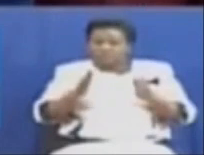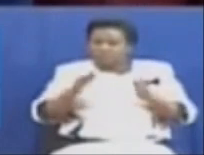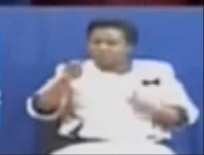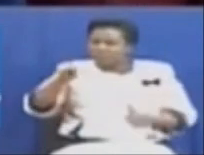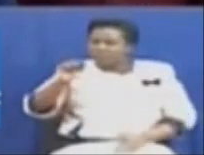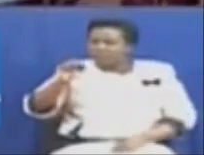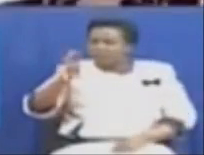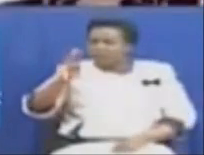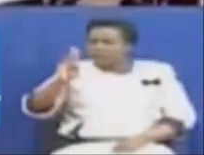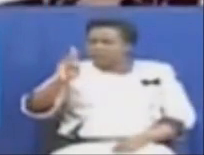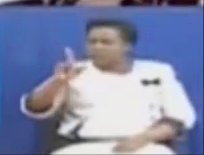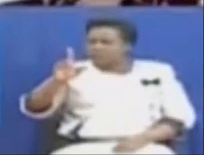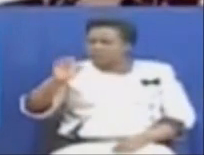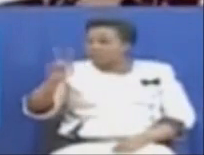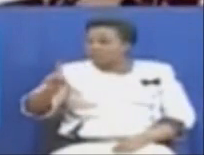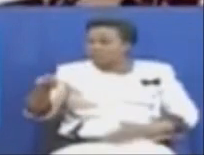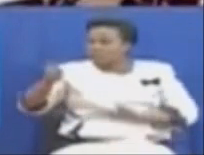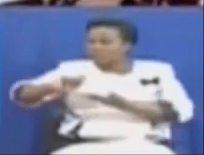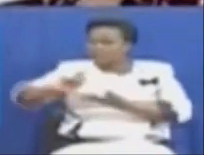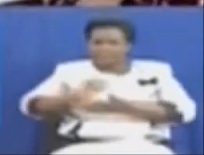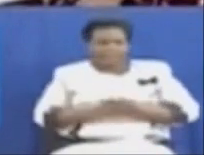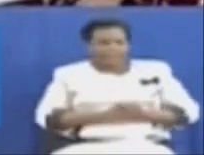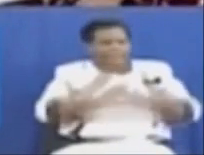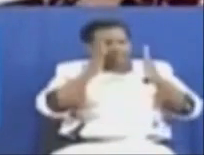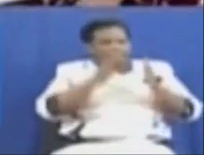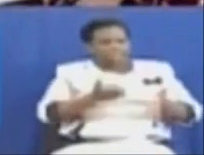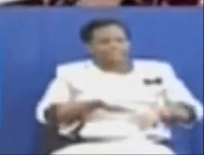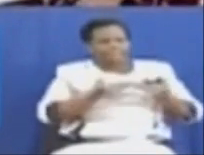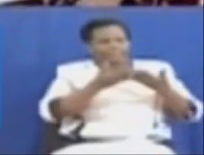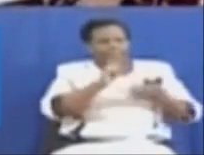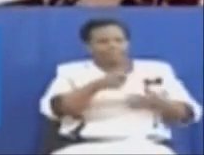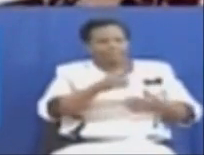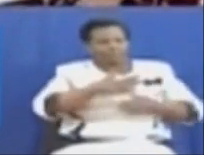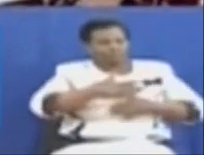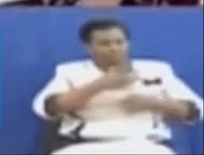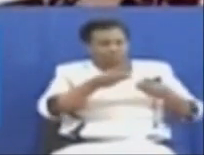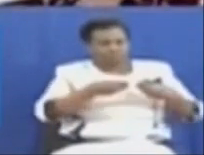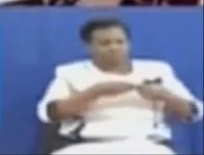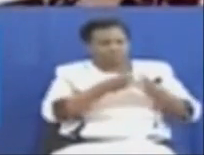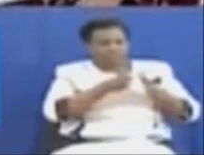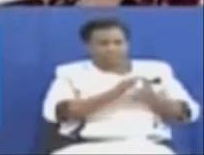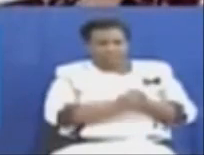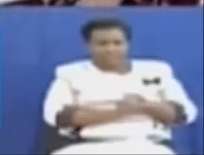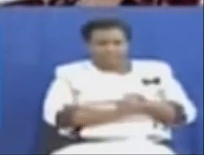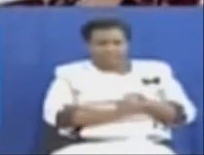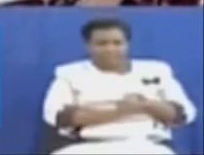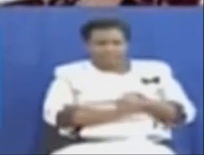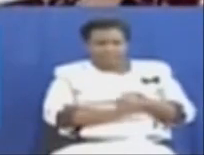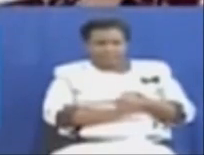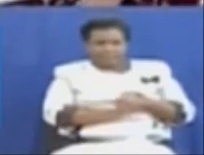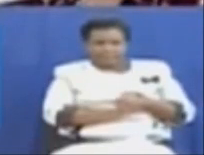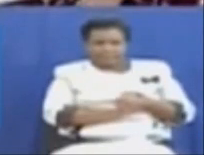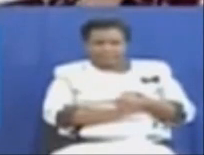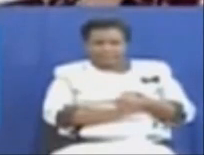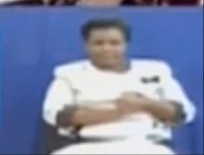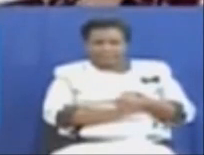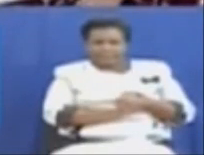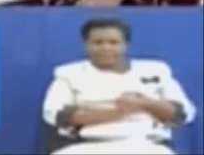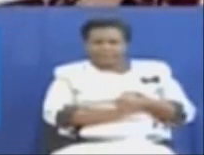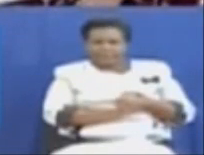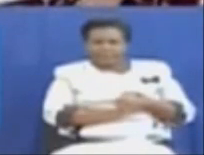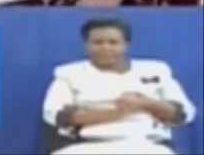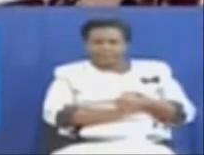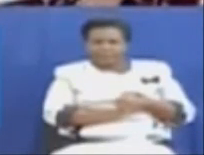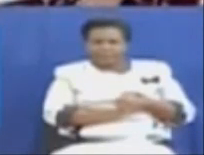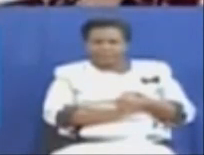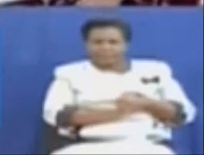moja utaanza ili tupunguze adha kwa wananchi wa Mto wa Mbu. Lakini Mheshimiwa Naibu Spika, ameongelea barabara ya kwenda kwa marehemu soko